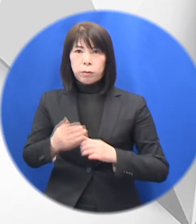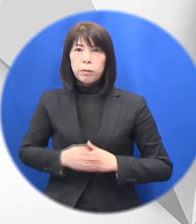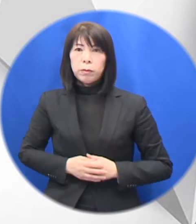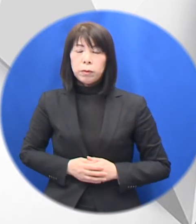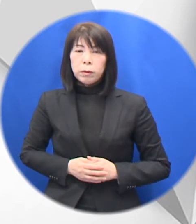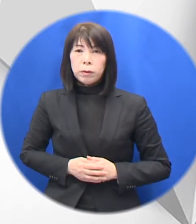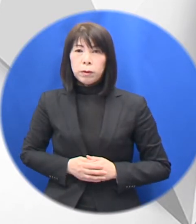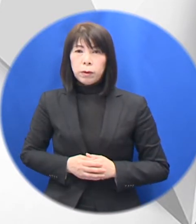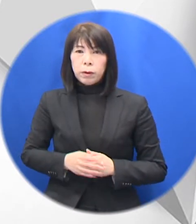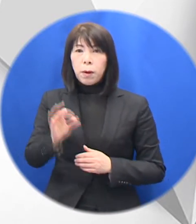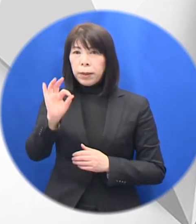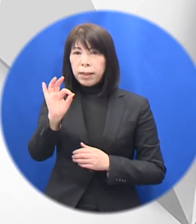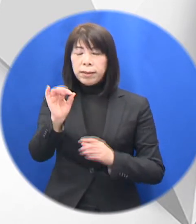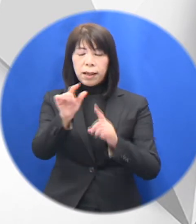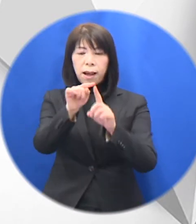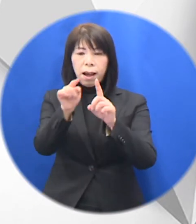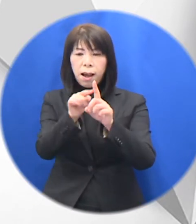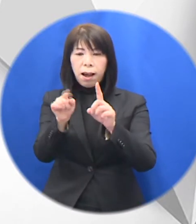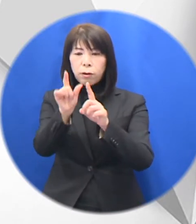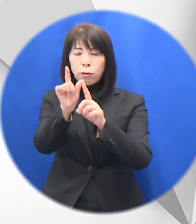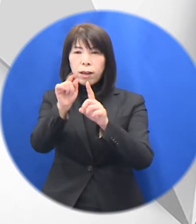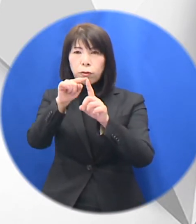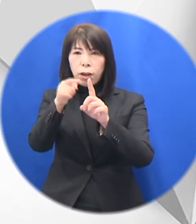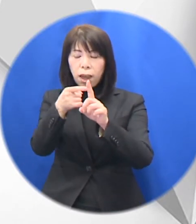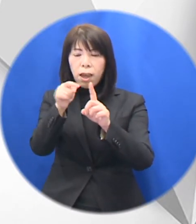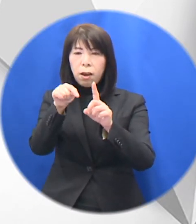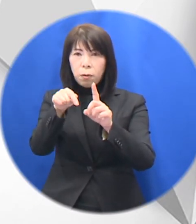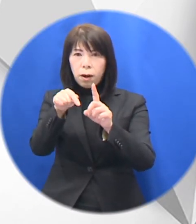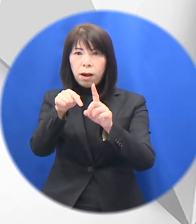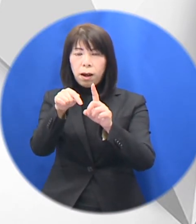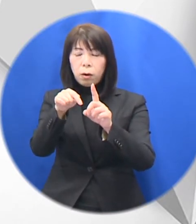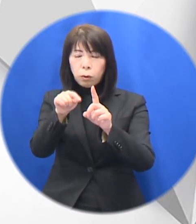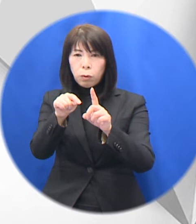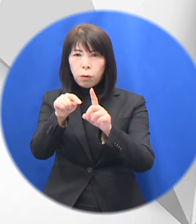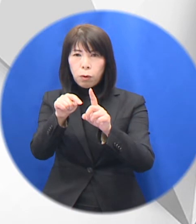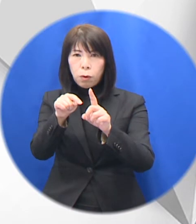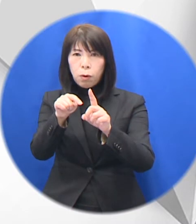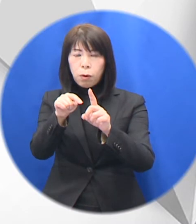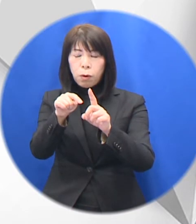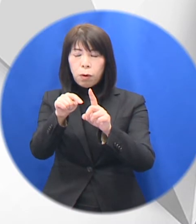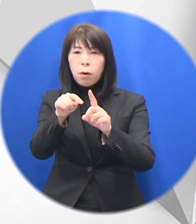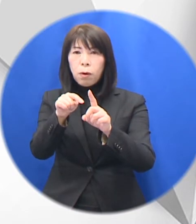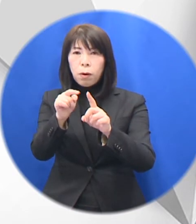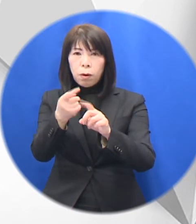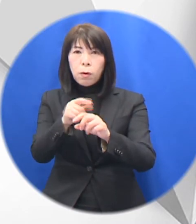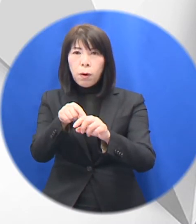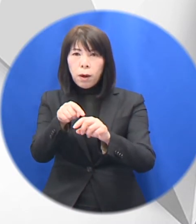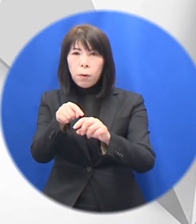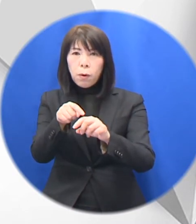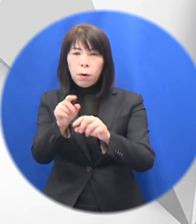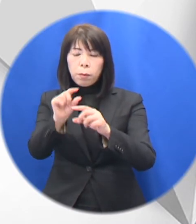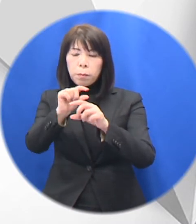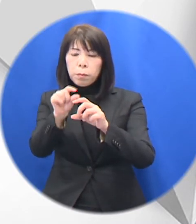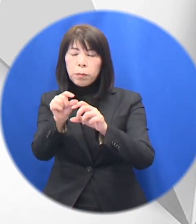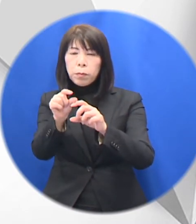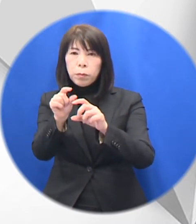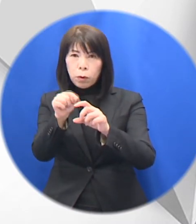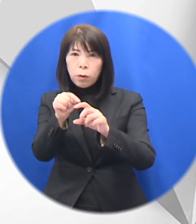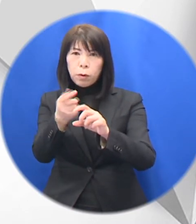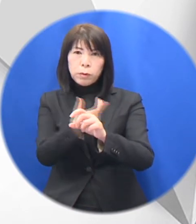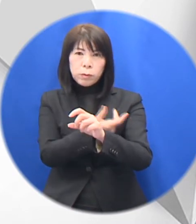メッセンジャー RNA ワクチンはこのスパイクタンパク質の設計図であるメッセンジャー RNA を使